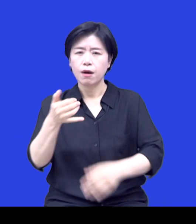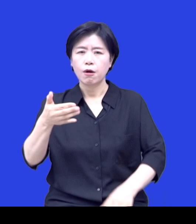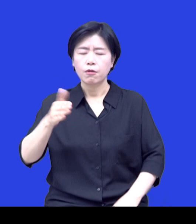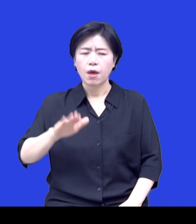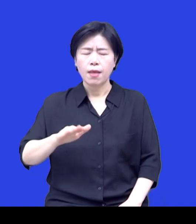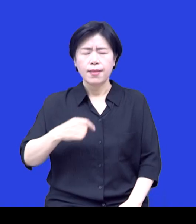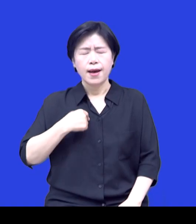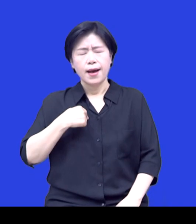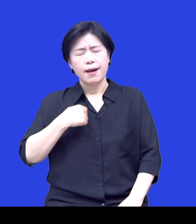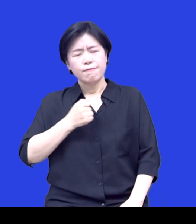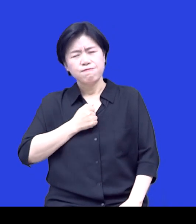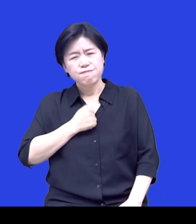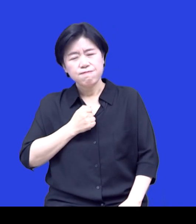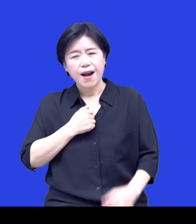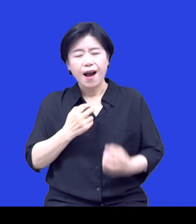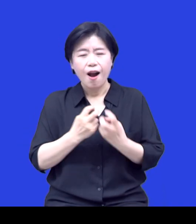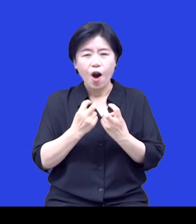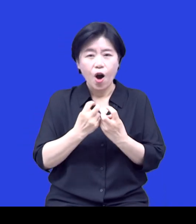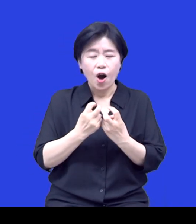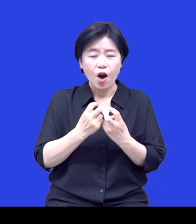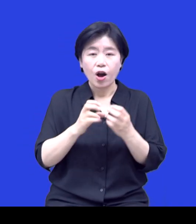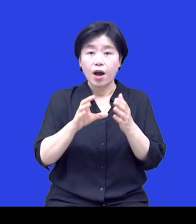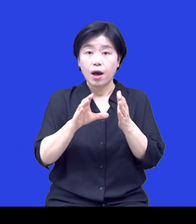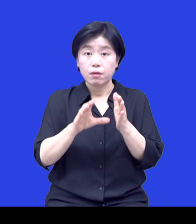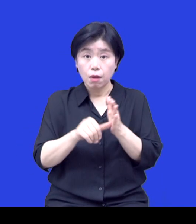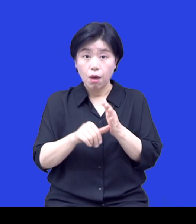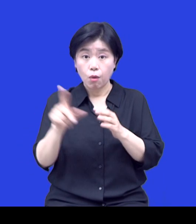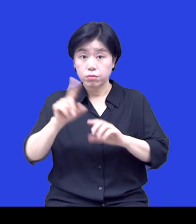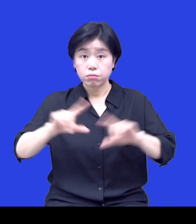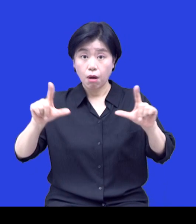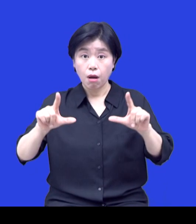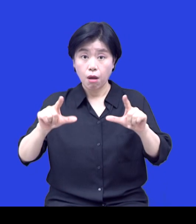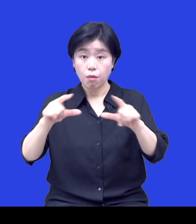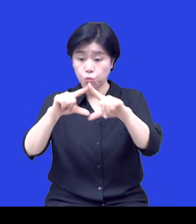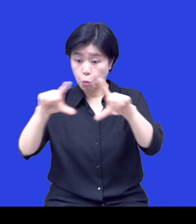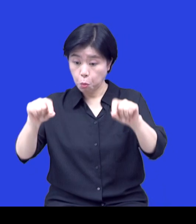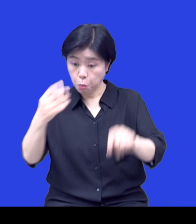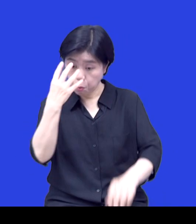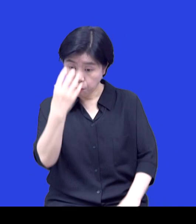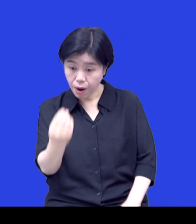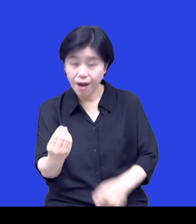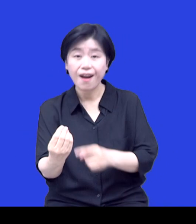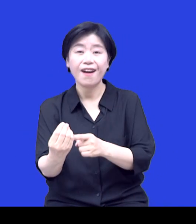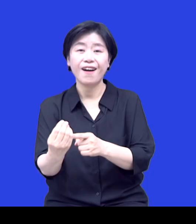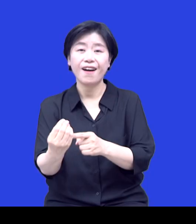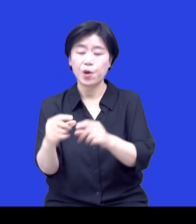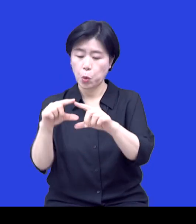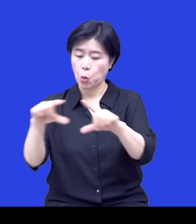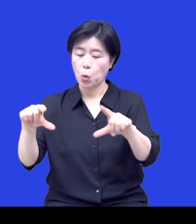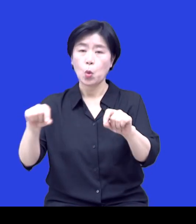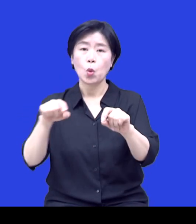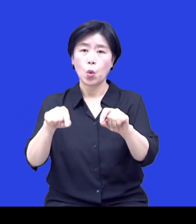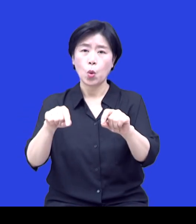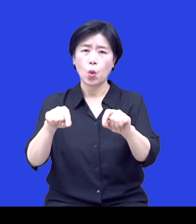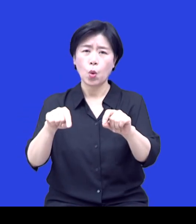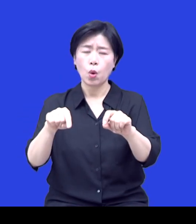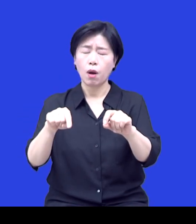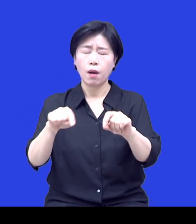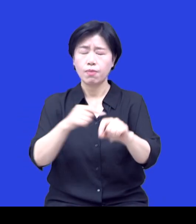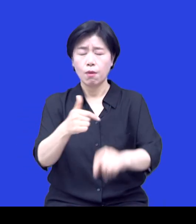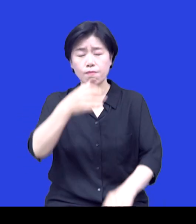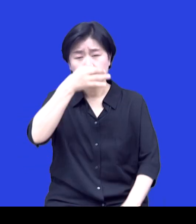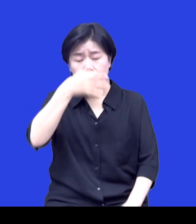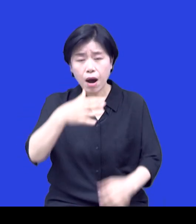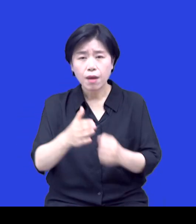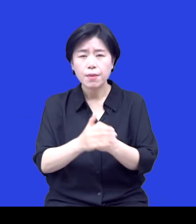되나 생각하는데 이 암송 카드를 눈에 확 들어온 거예요. 그래서 말씀 카드요. 앉아가지고 그냥 그때는 기도도 잘 안 되던 때인데